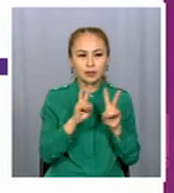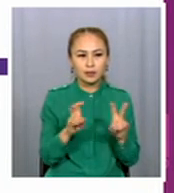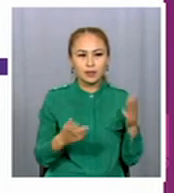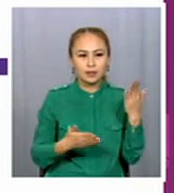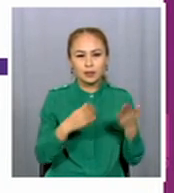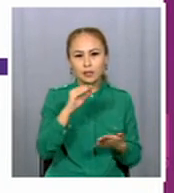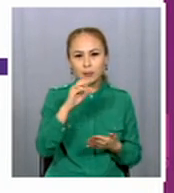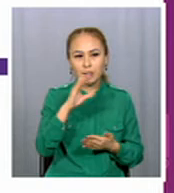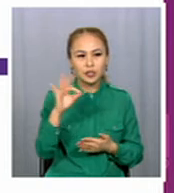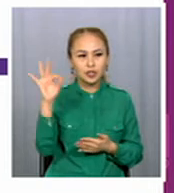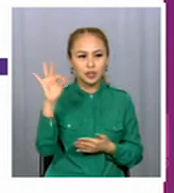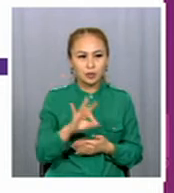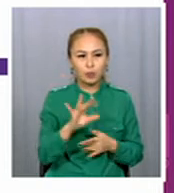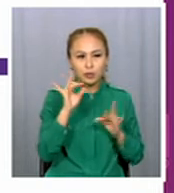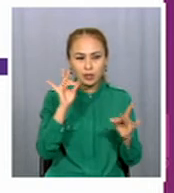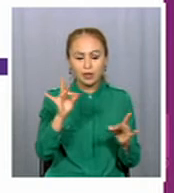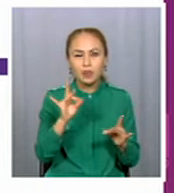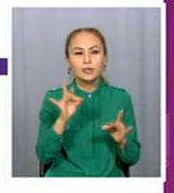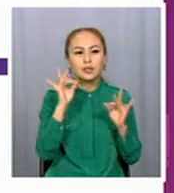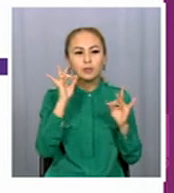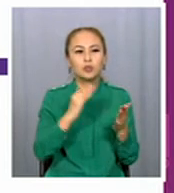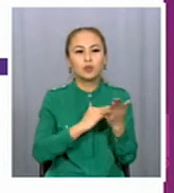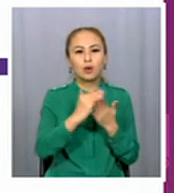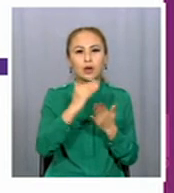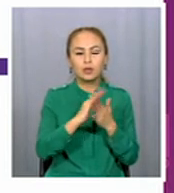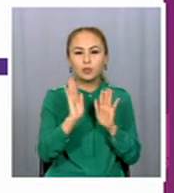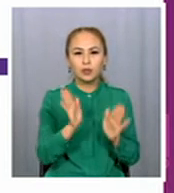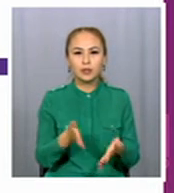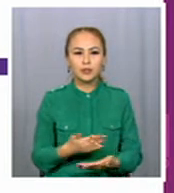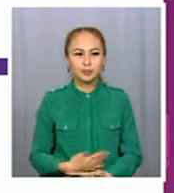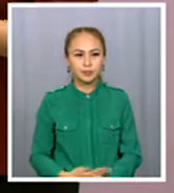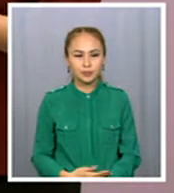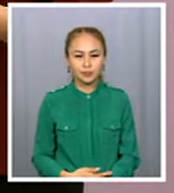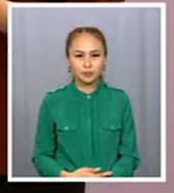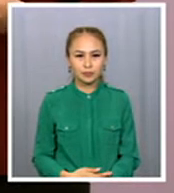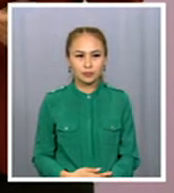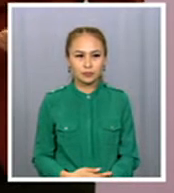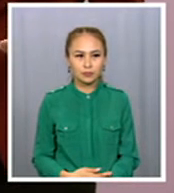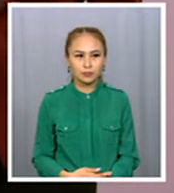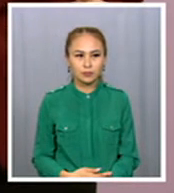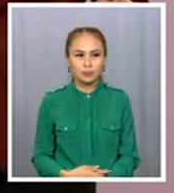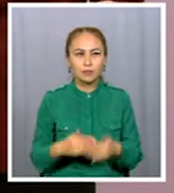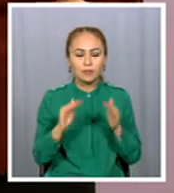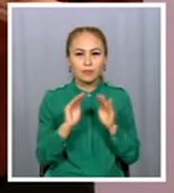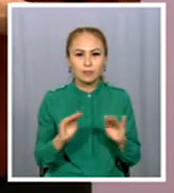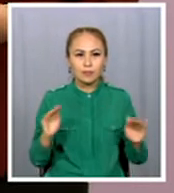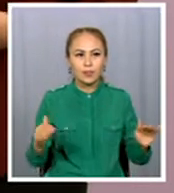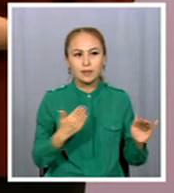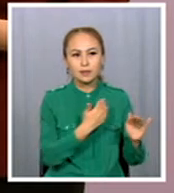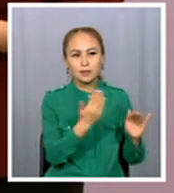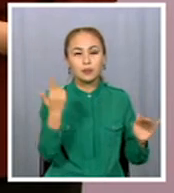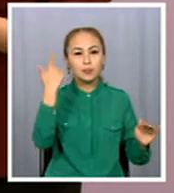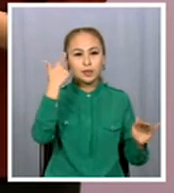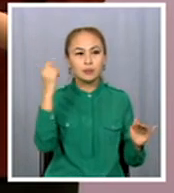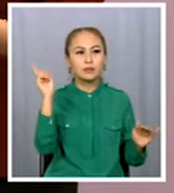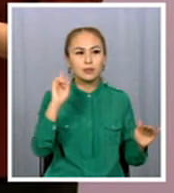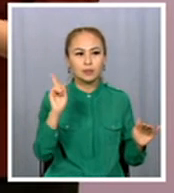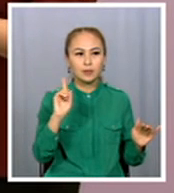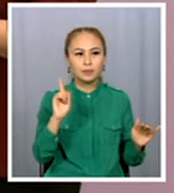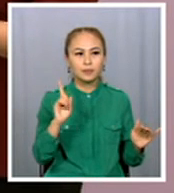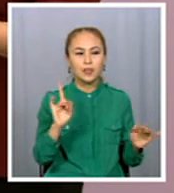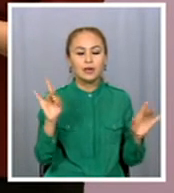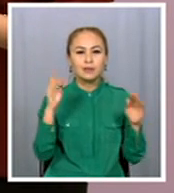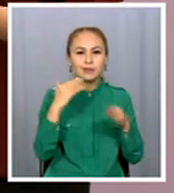Егер тербеліс жиі болса, дыбыс жоғары болады. Балалар, сендер білесіңдер ме?